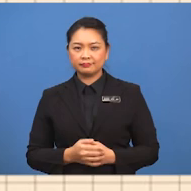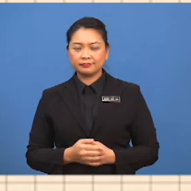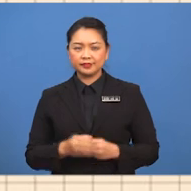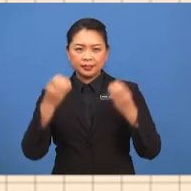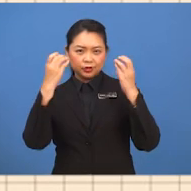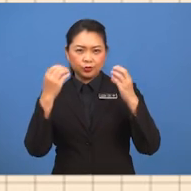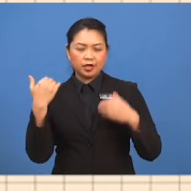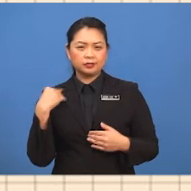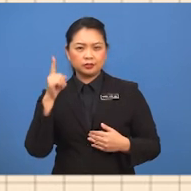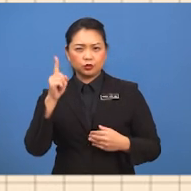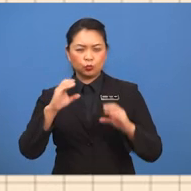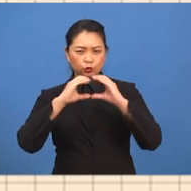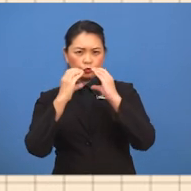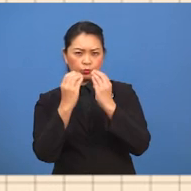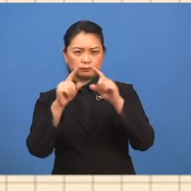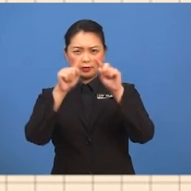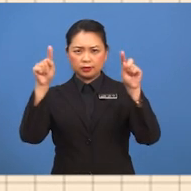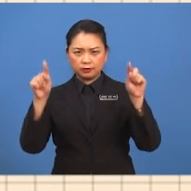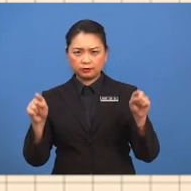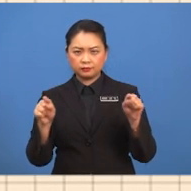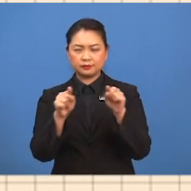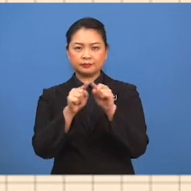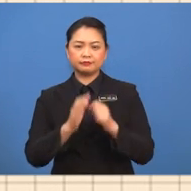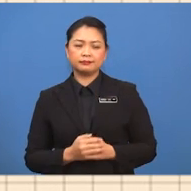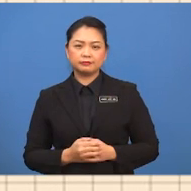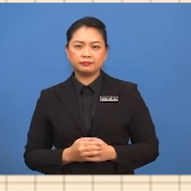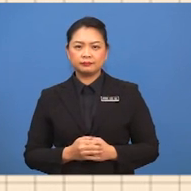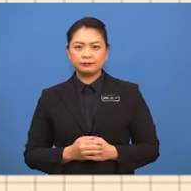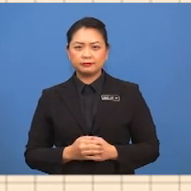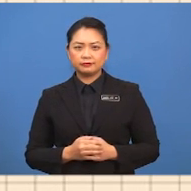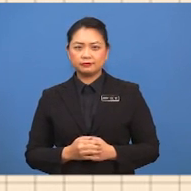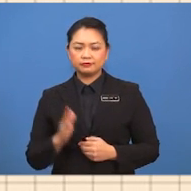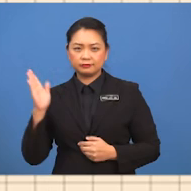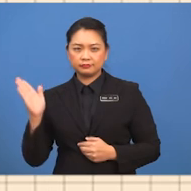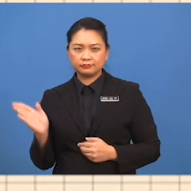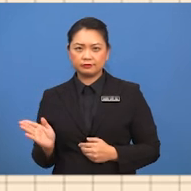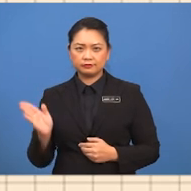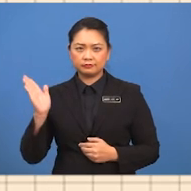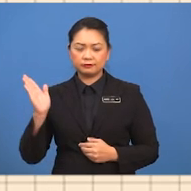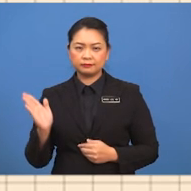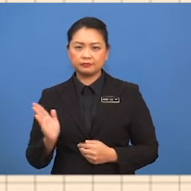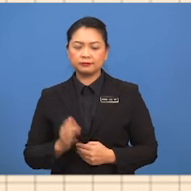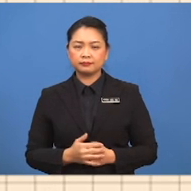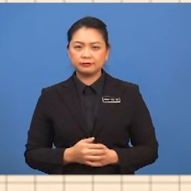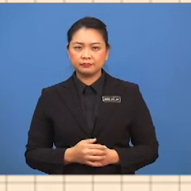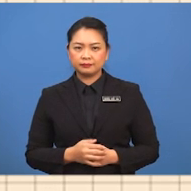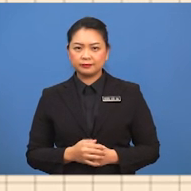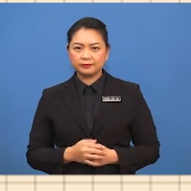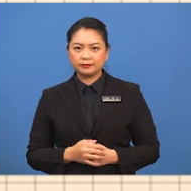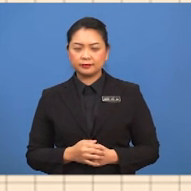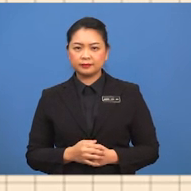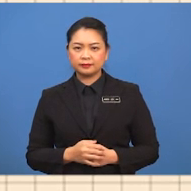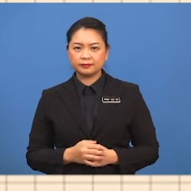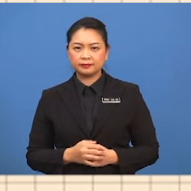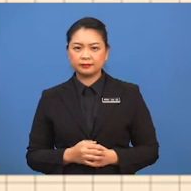Cikgu ada sekumpulan data iaitu A, B, A, A, C, D,